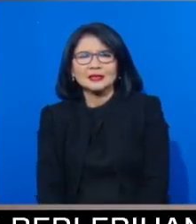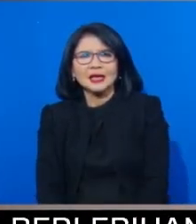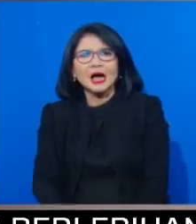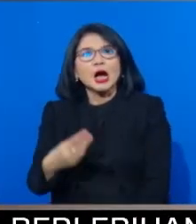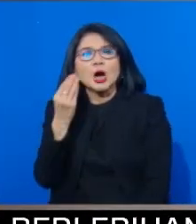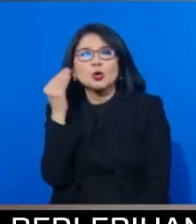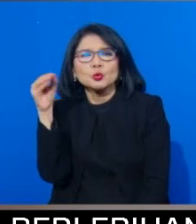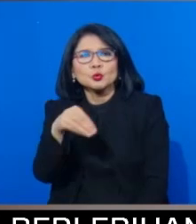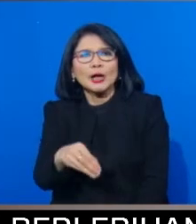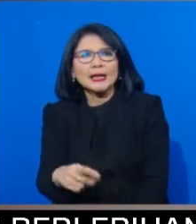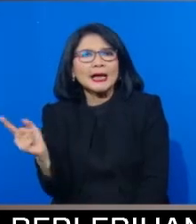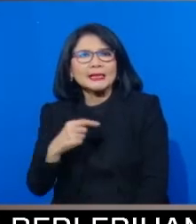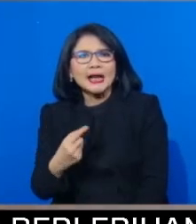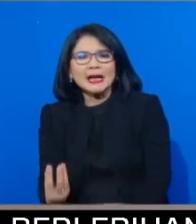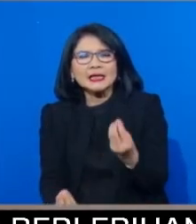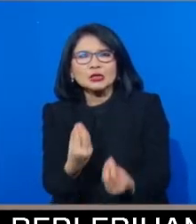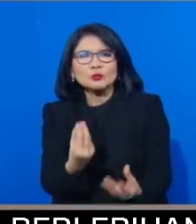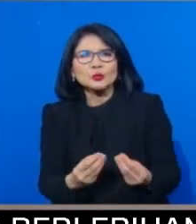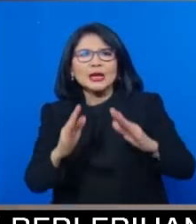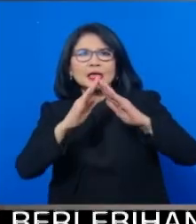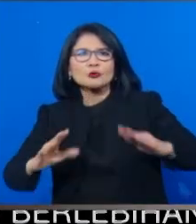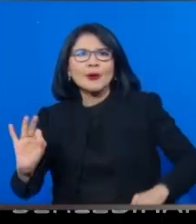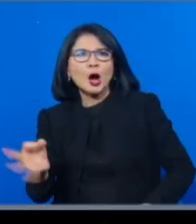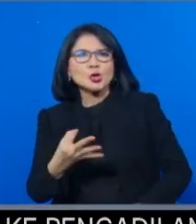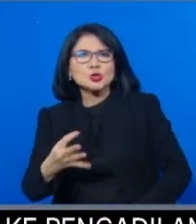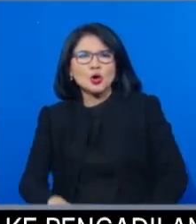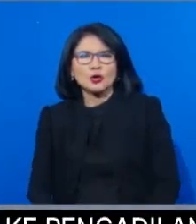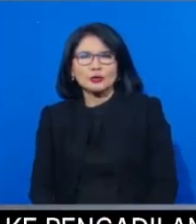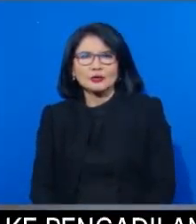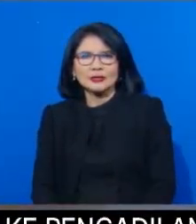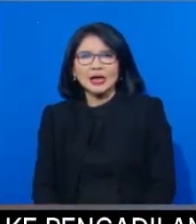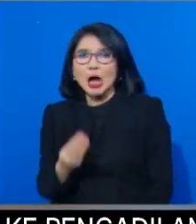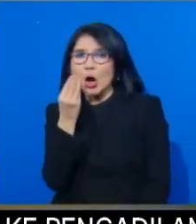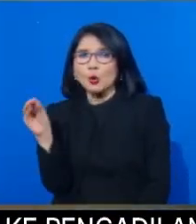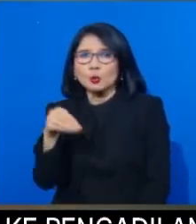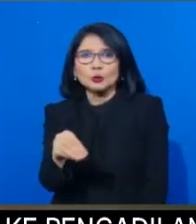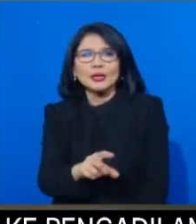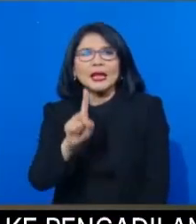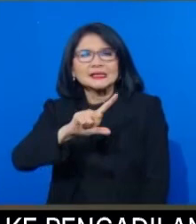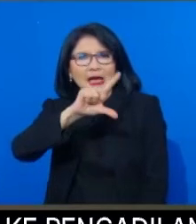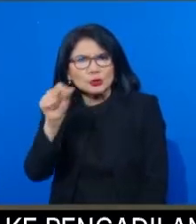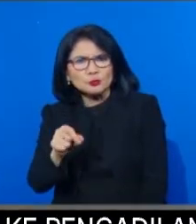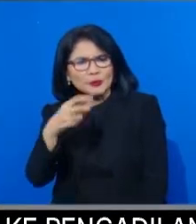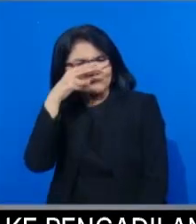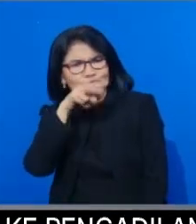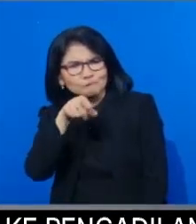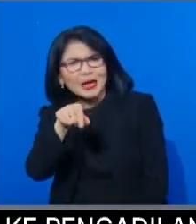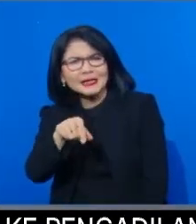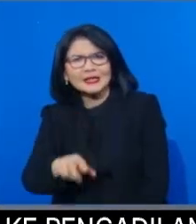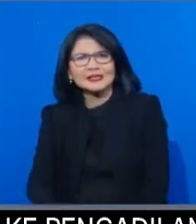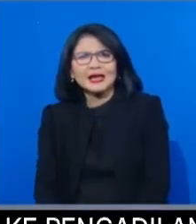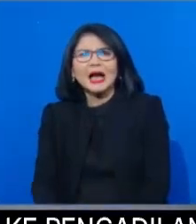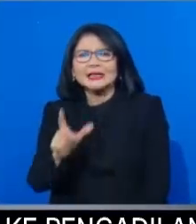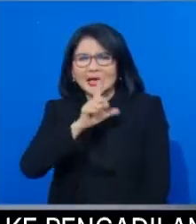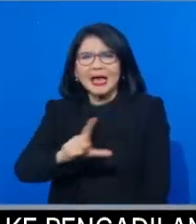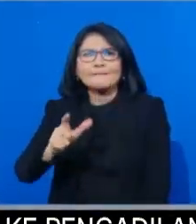diduga datang dari kebun di dekat rumah kosong di samping minimarket. Ular tersebut sudah satu bulan kerap terlihat di lokasi dan telah